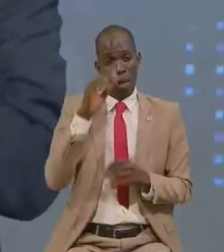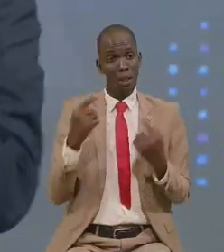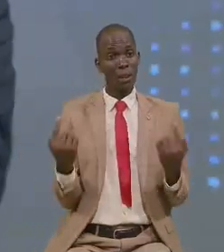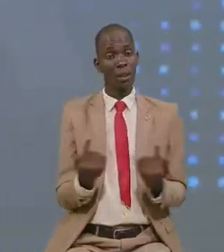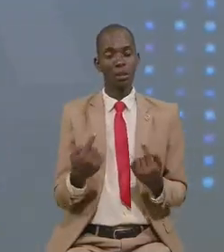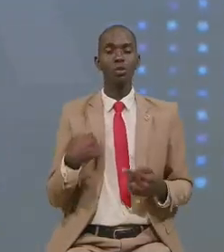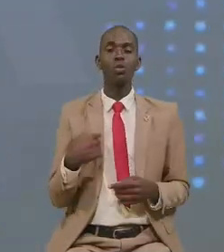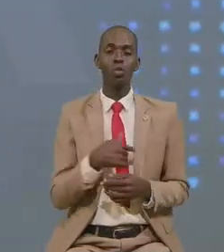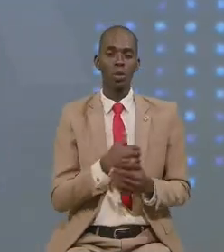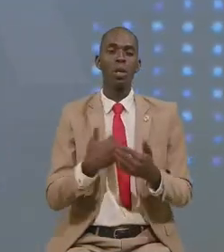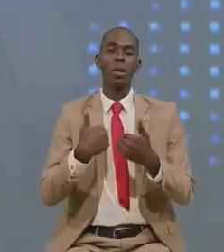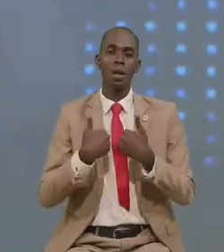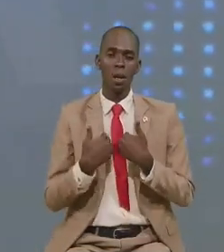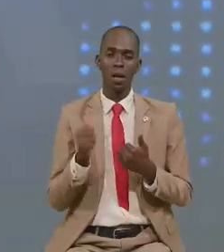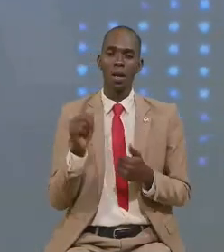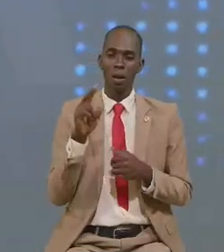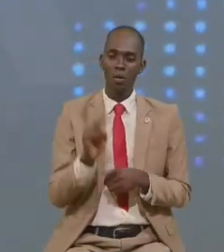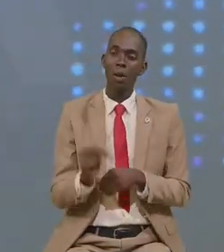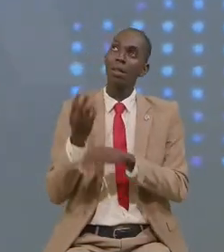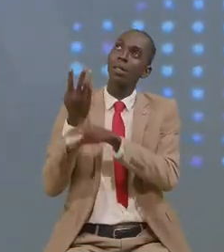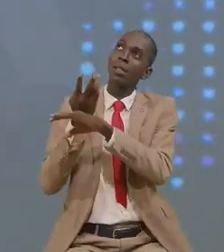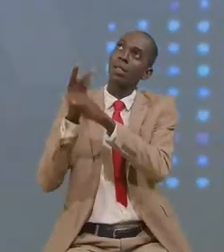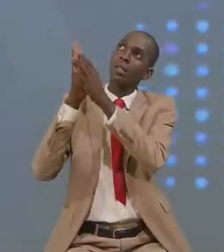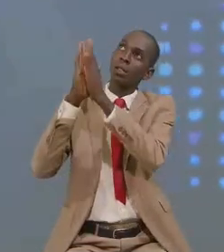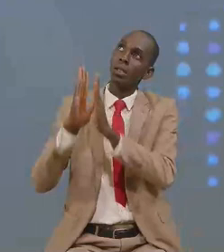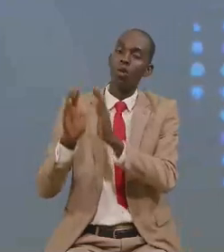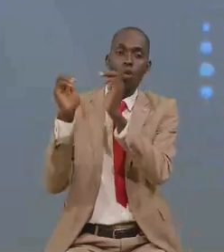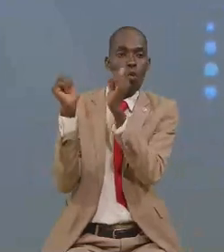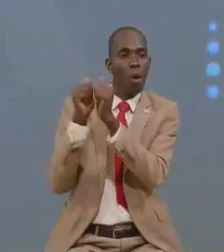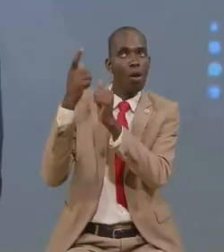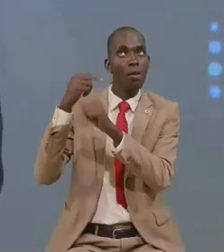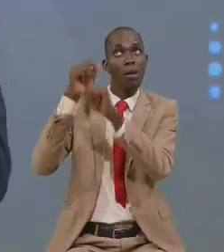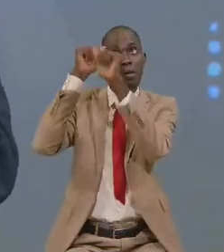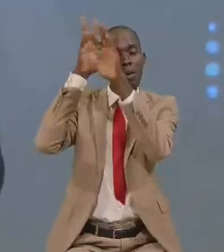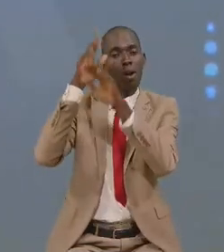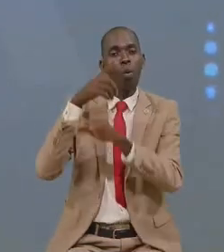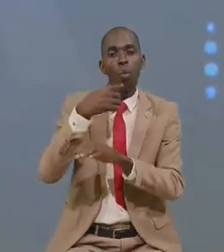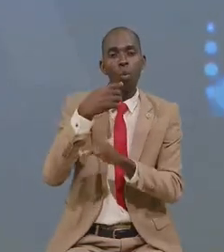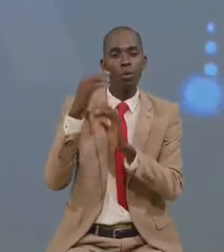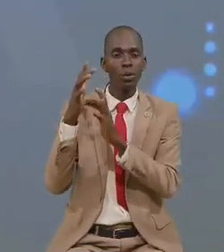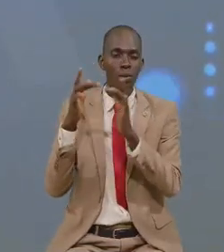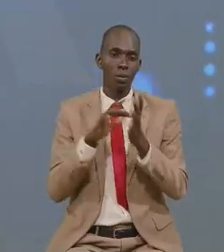un avocat auprès du Père, Jésus-Christ, le juste.